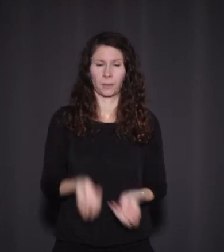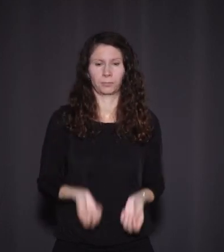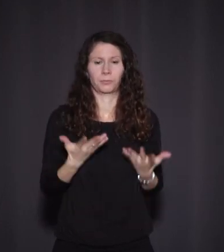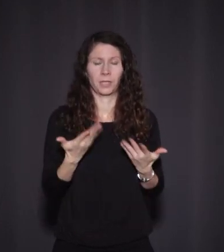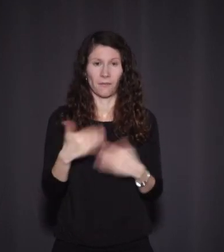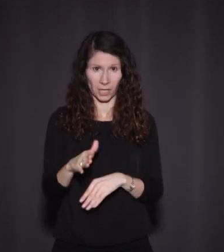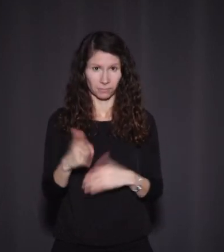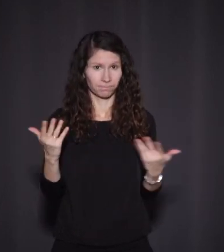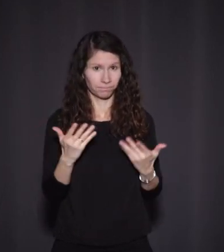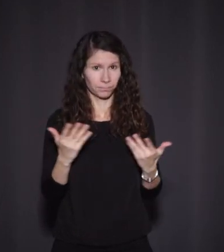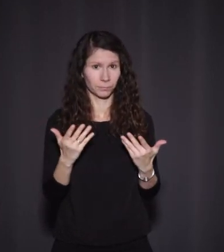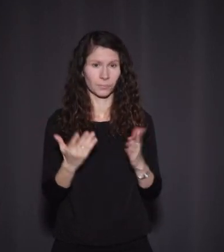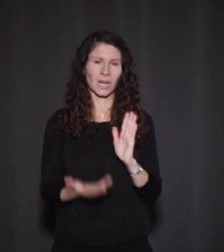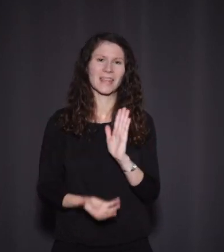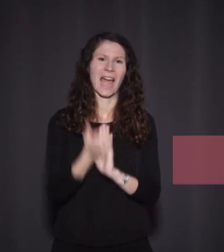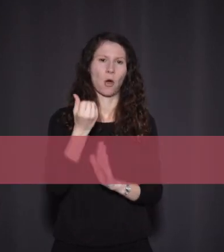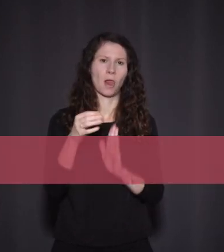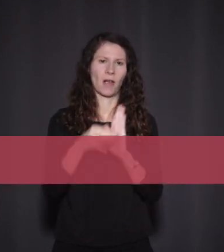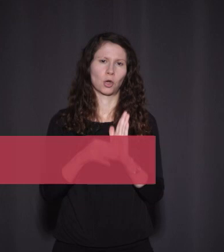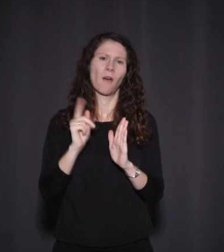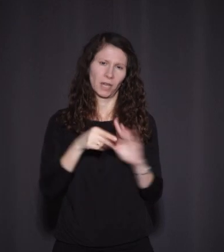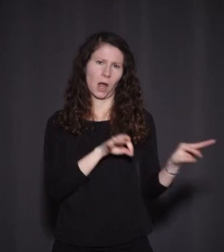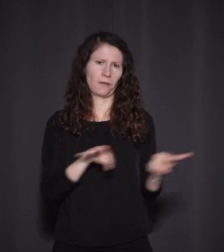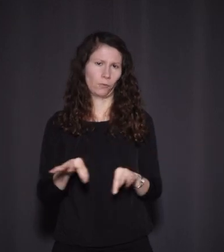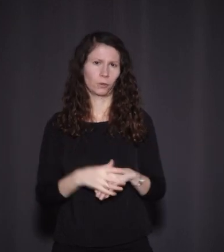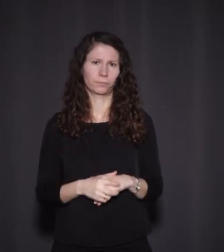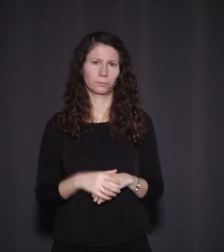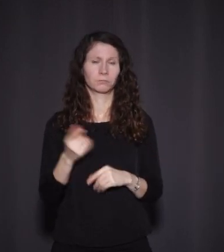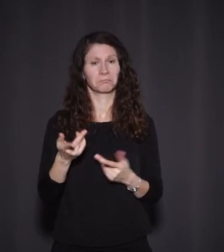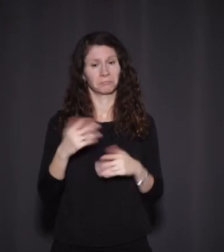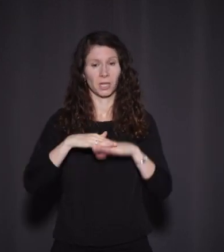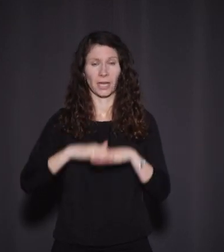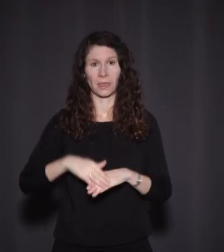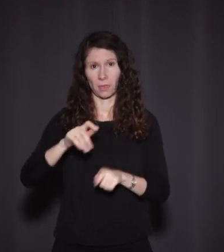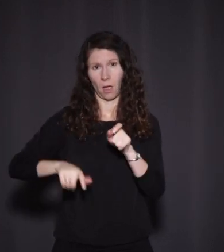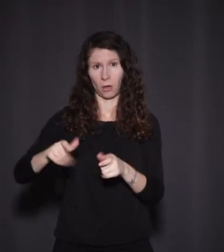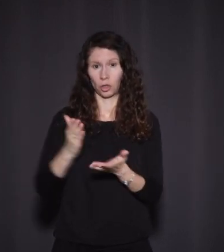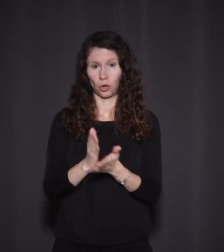die Wiedereinführung des Nachholfaktors, was natürlich bestehende Rentnerinnen und Rentner